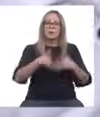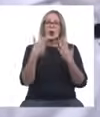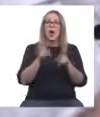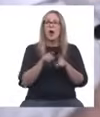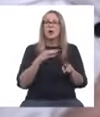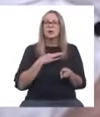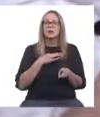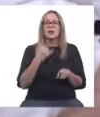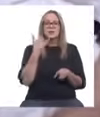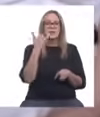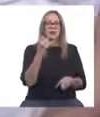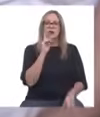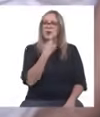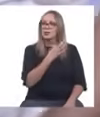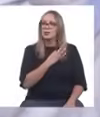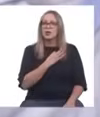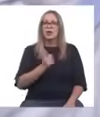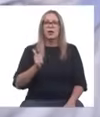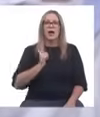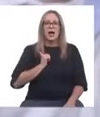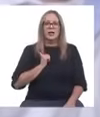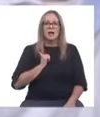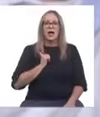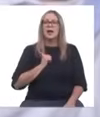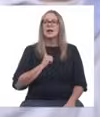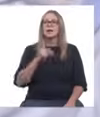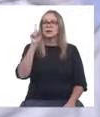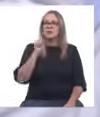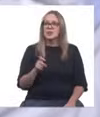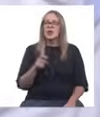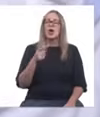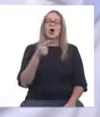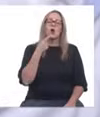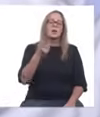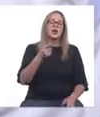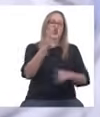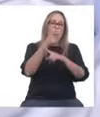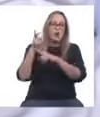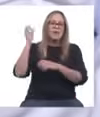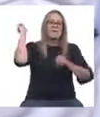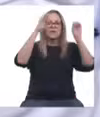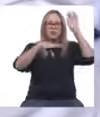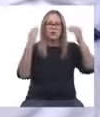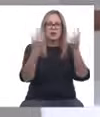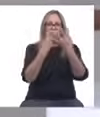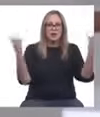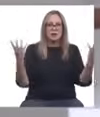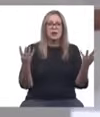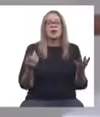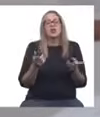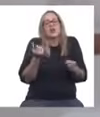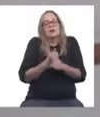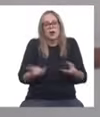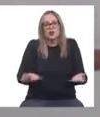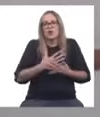חיילת בזיקים. היא מתקשרת שזורקים להם דברים על הגדר, שיורים עליהם. שאין לה מה לעשות כבר ושהיא אוהבת אותנו. באומץ